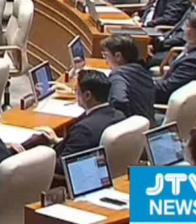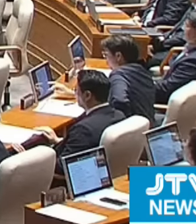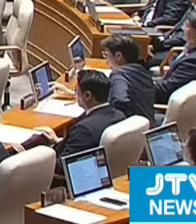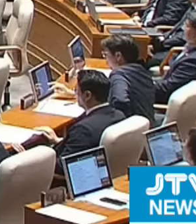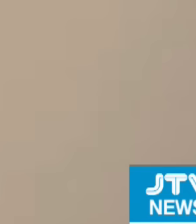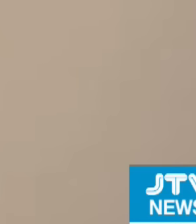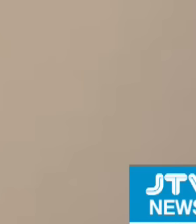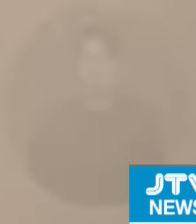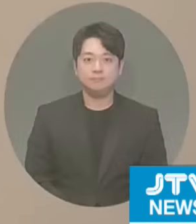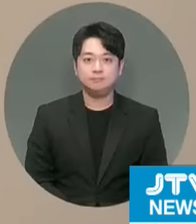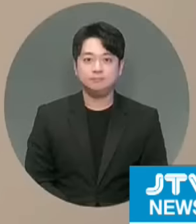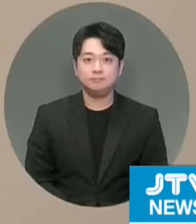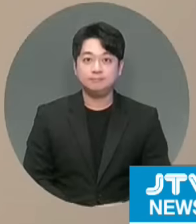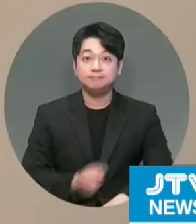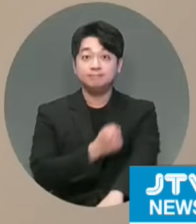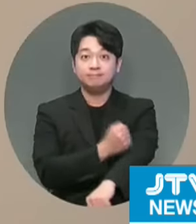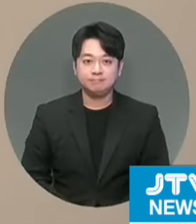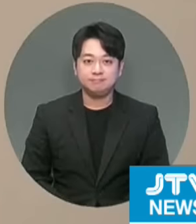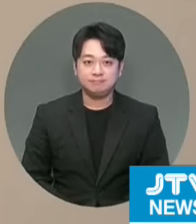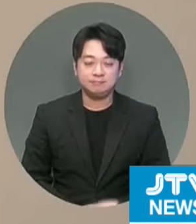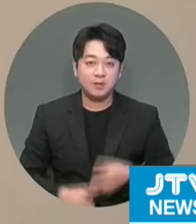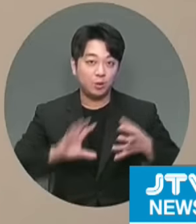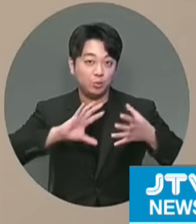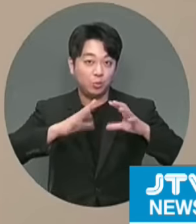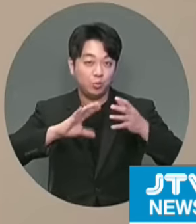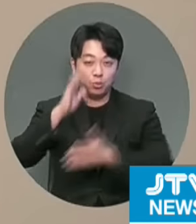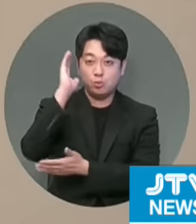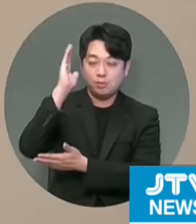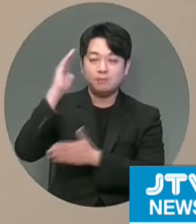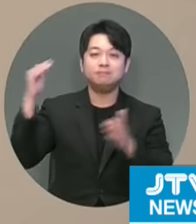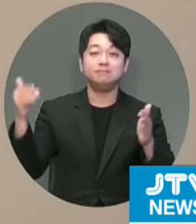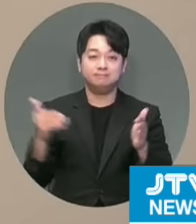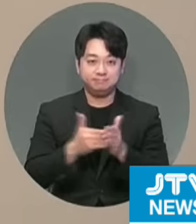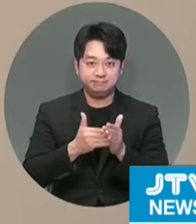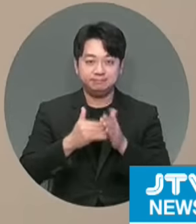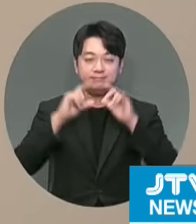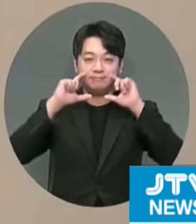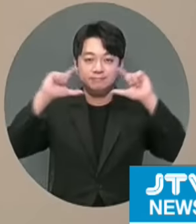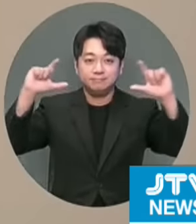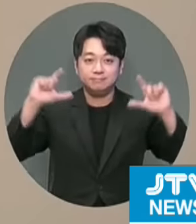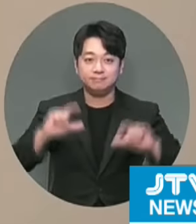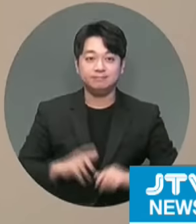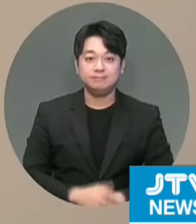네, 이정환 의원 수고하셨습니다. 오늘 종결할 것을 선포합니다.